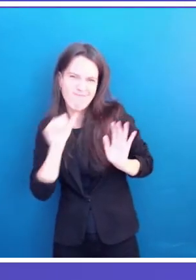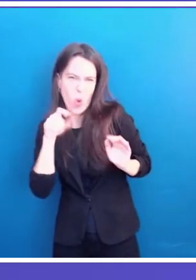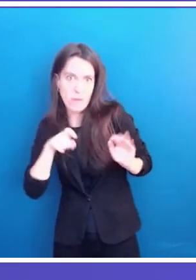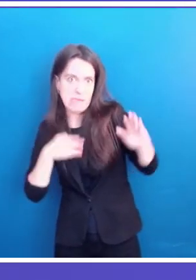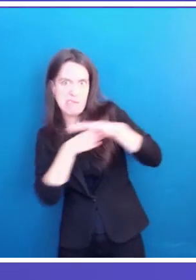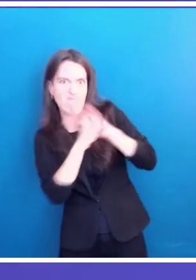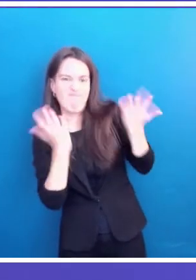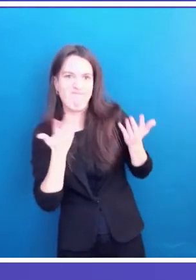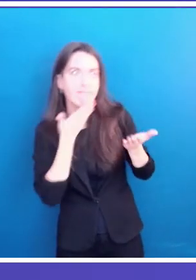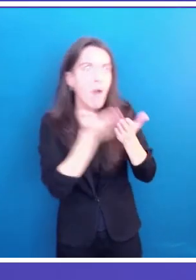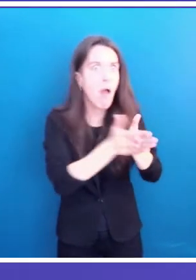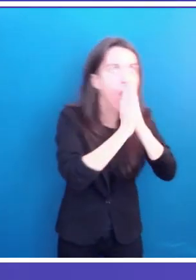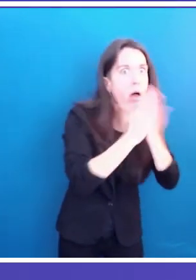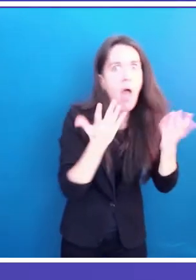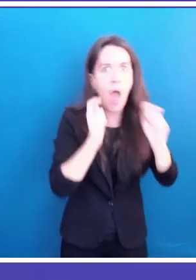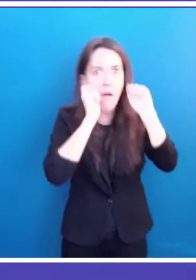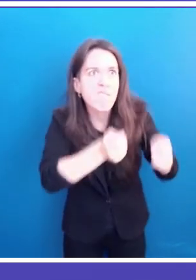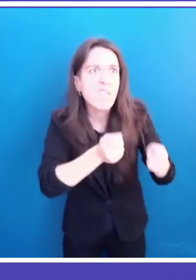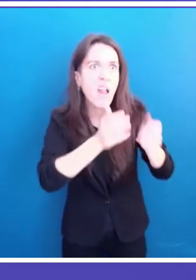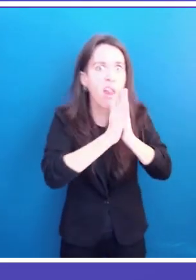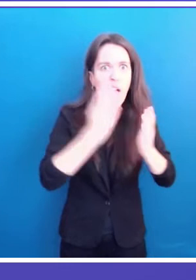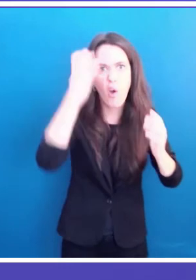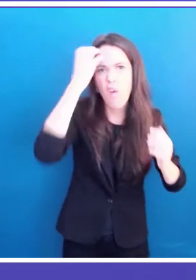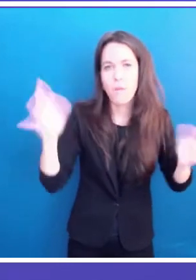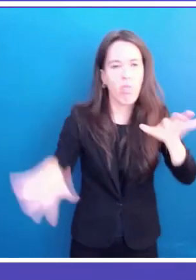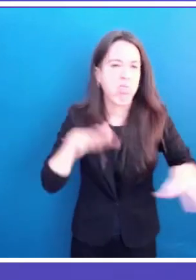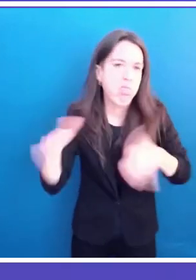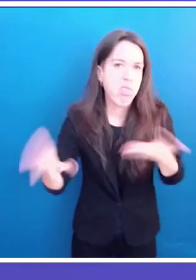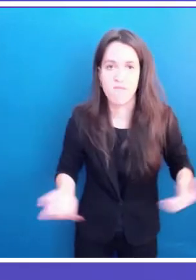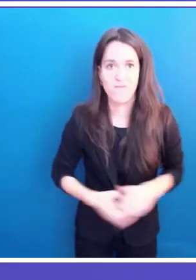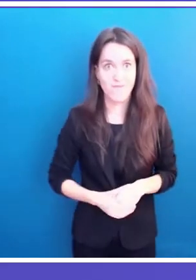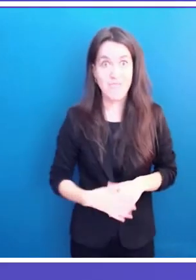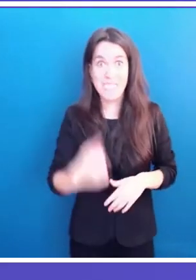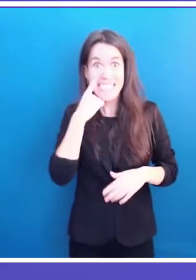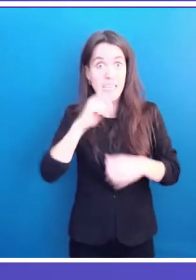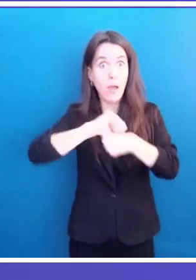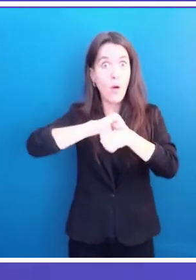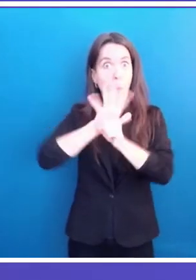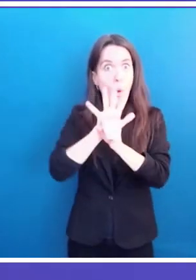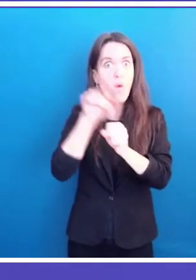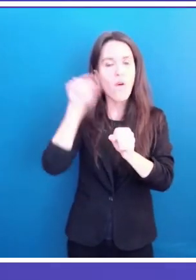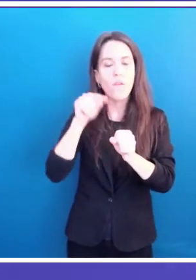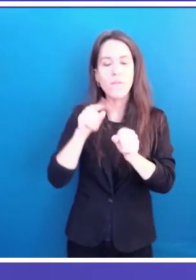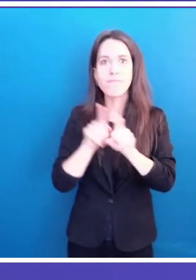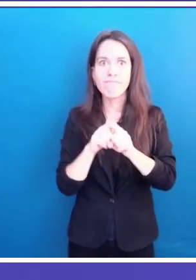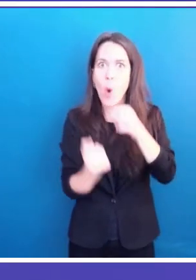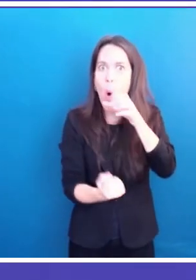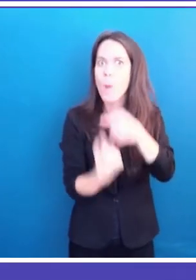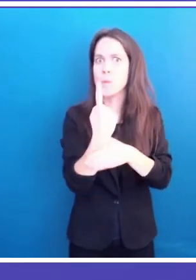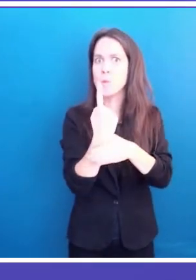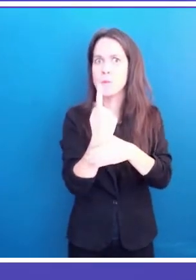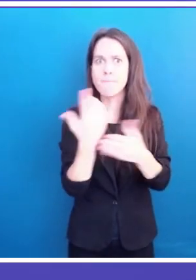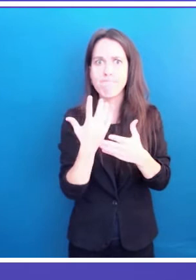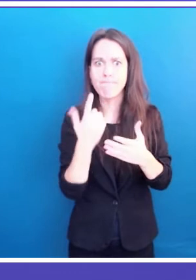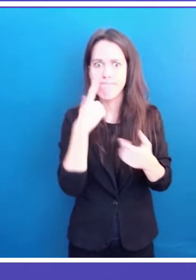للبشرية جمعاء، إذا ما أردنا اقتناص هذه الفرصة لكي نعزز تمثيل المرأة على المستوى السياسي في